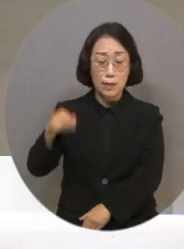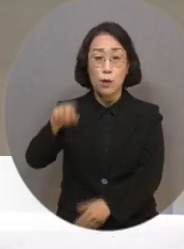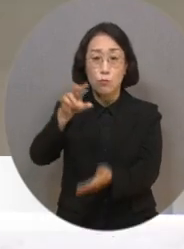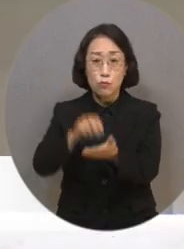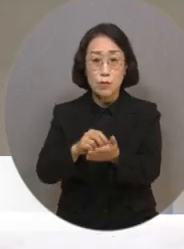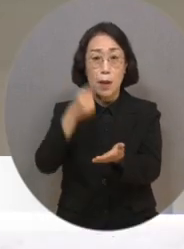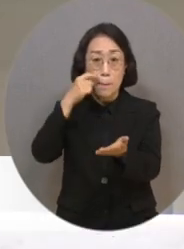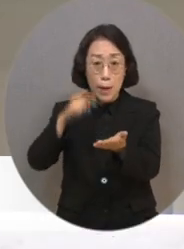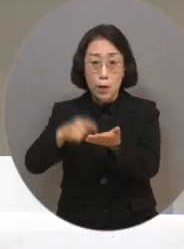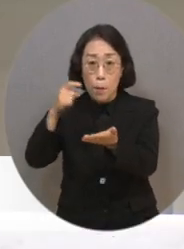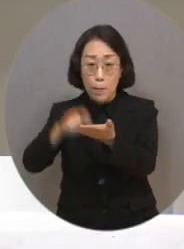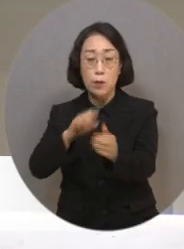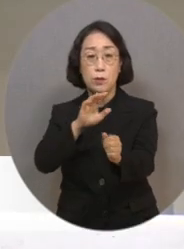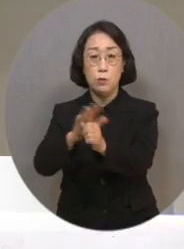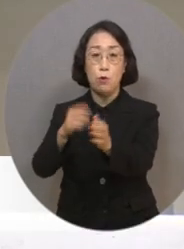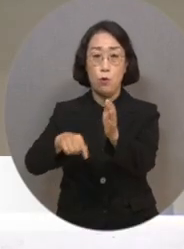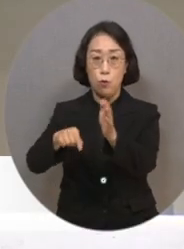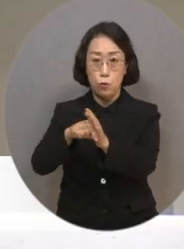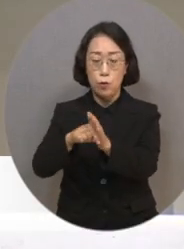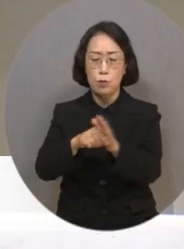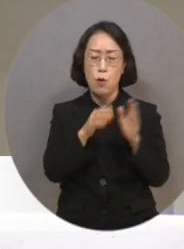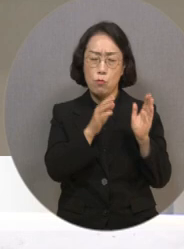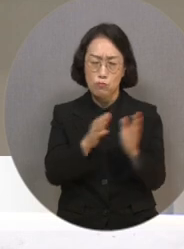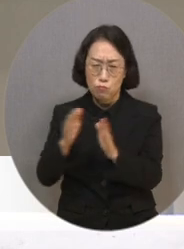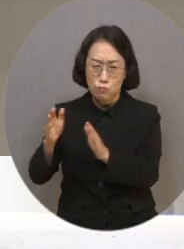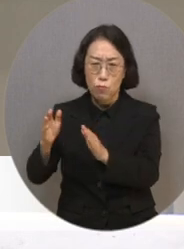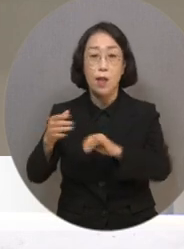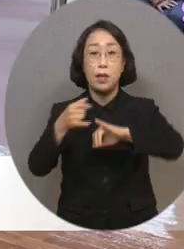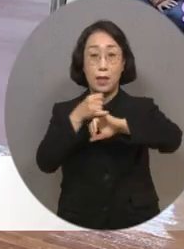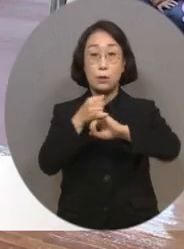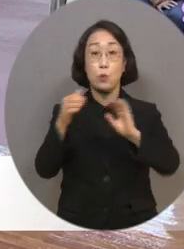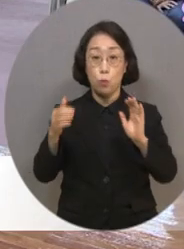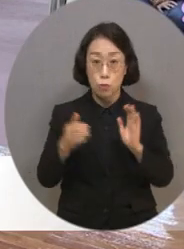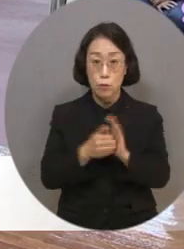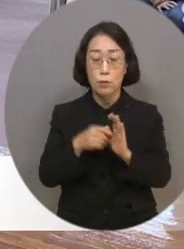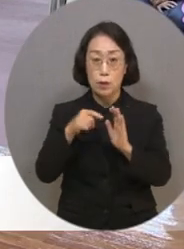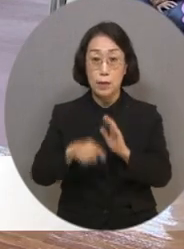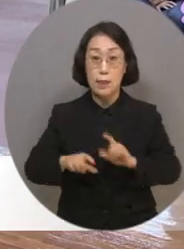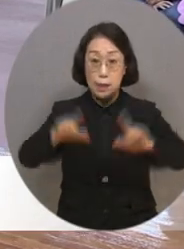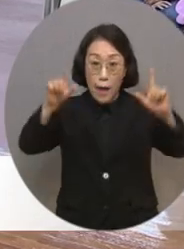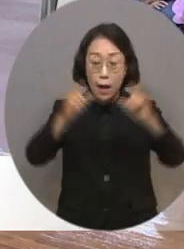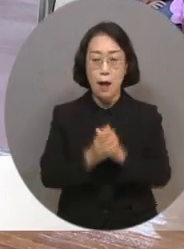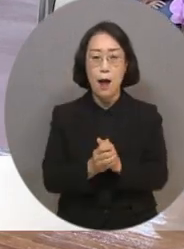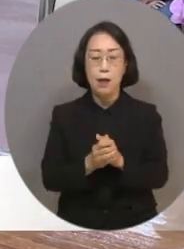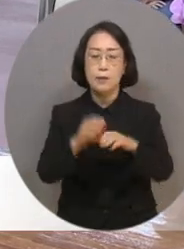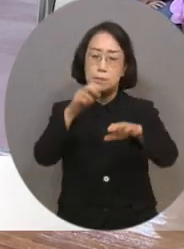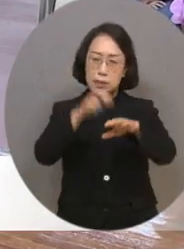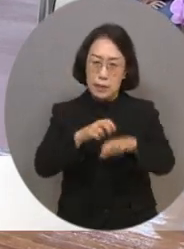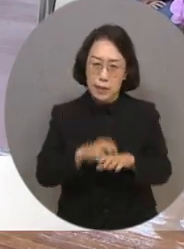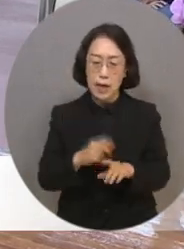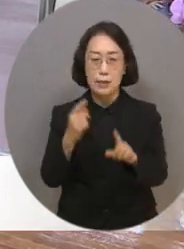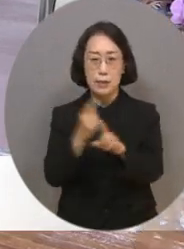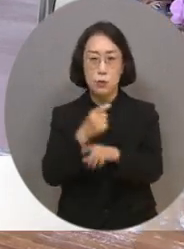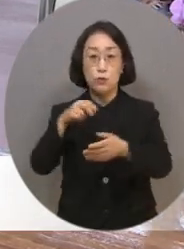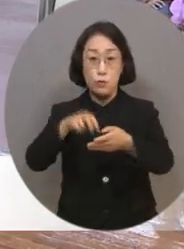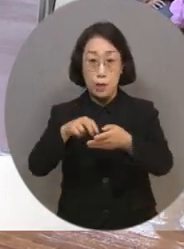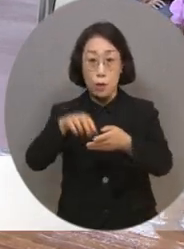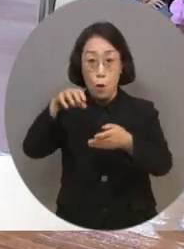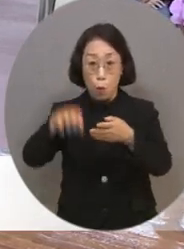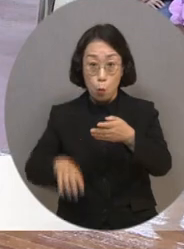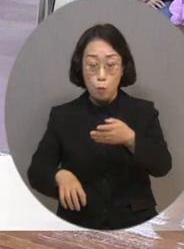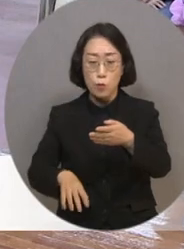학생을 지원하기 위한 인프라 구축을 약속한 정 교육감은 이날 학습진단 치유센터 기본계획을